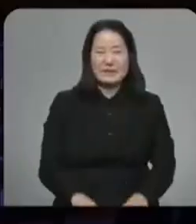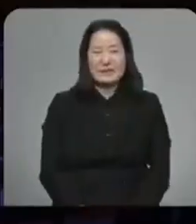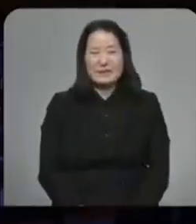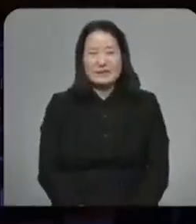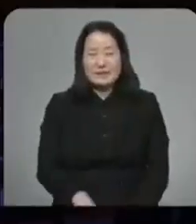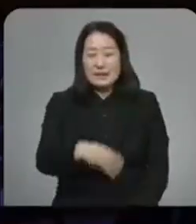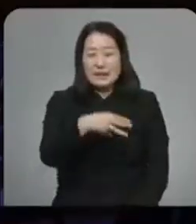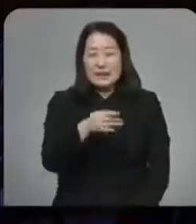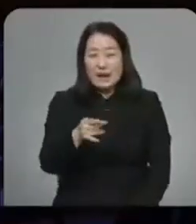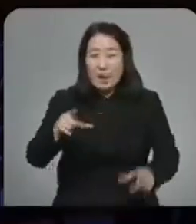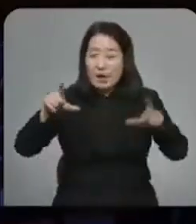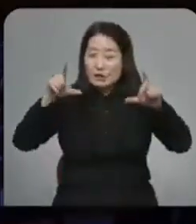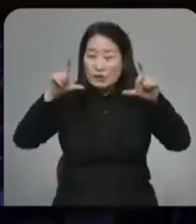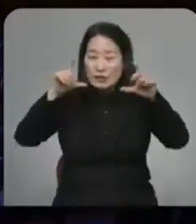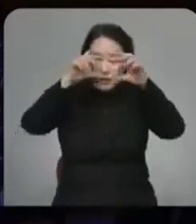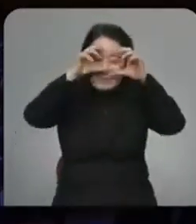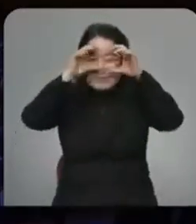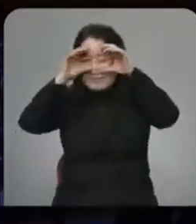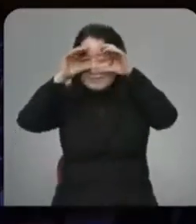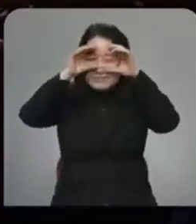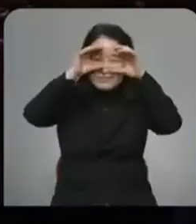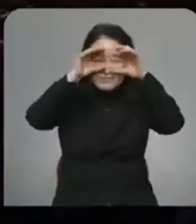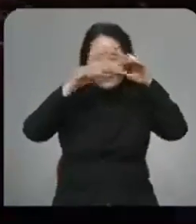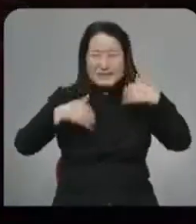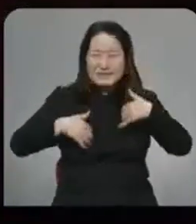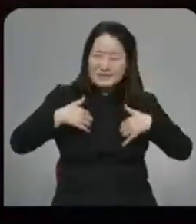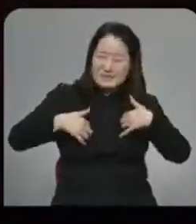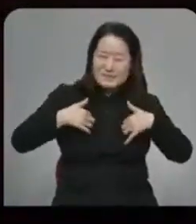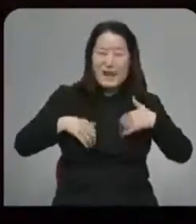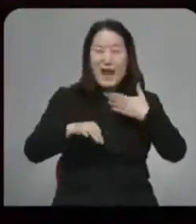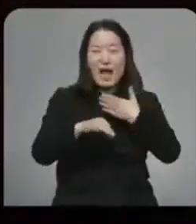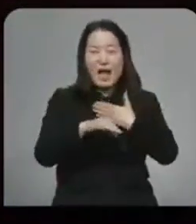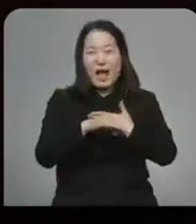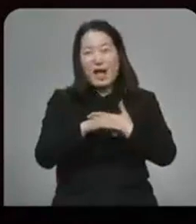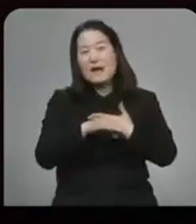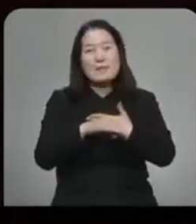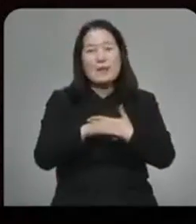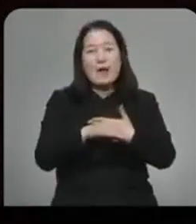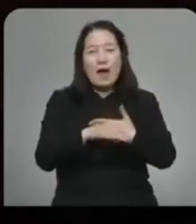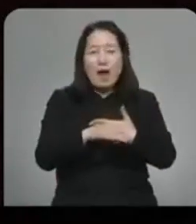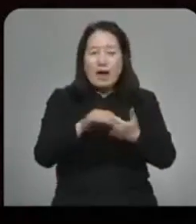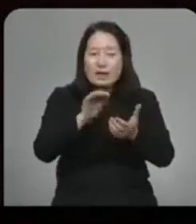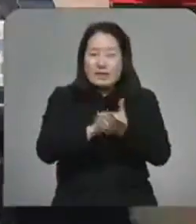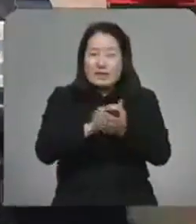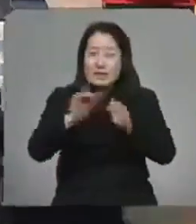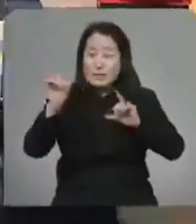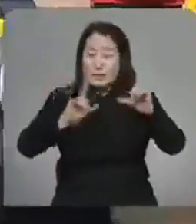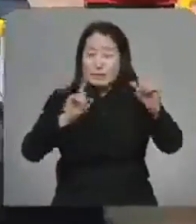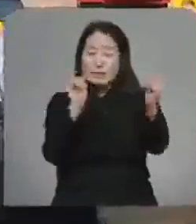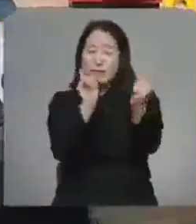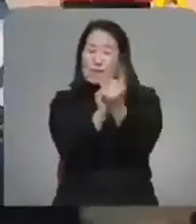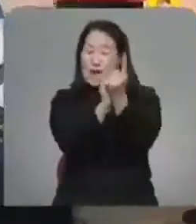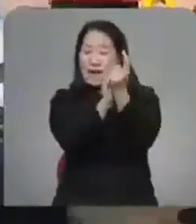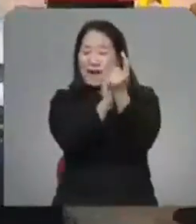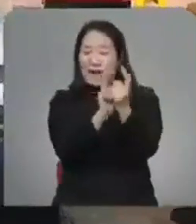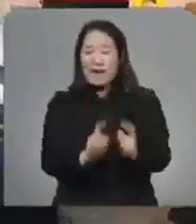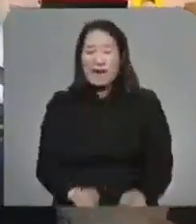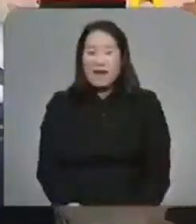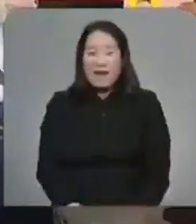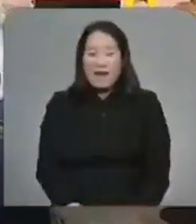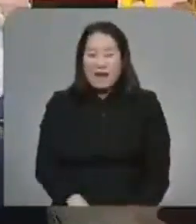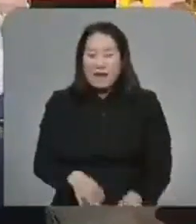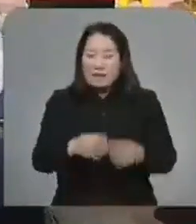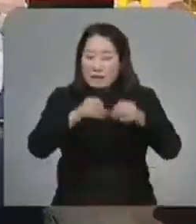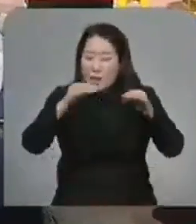레고가 주인공인 4D 영화를 한참 즐기다 나오면 레고가 살아 움직여 친구가 되어줍니다. 쌓아 만들기만